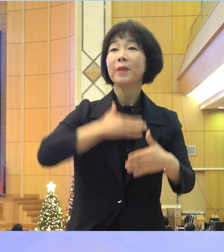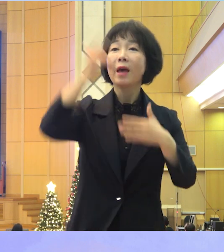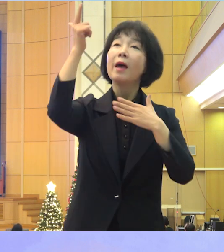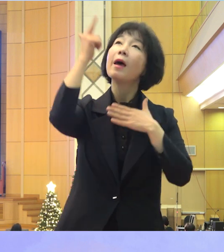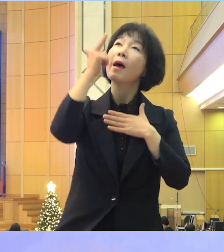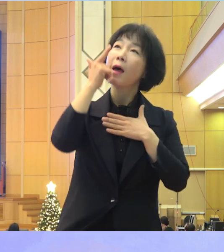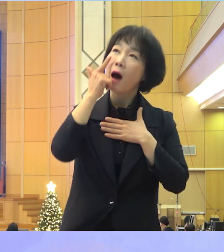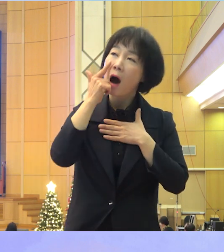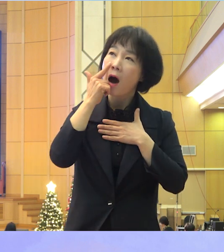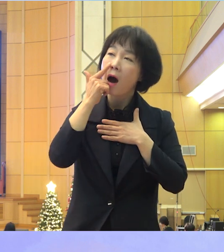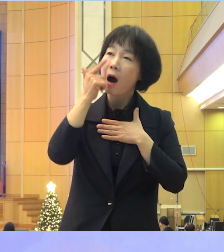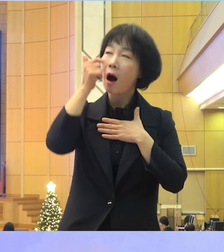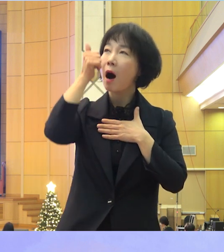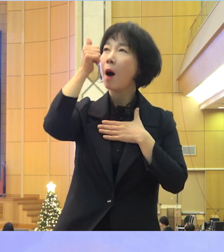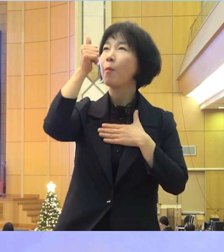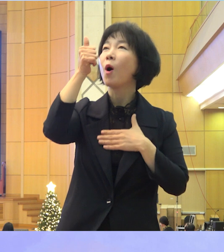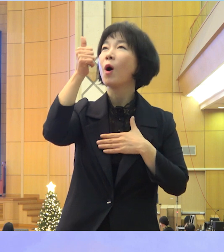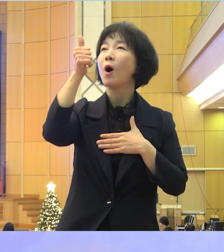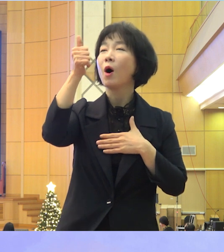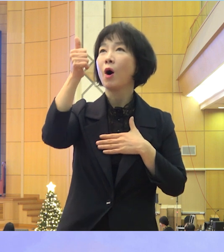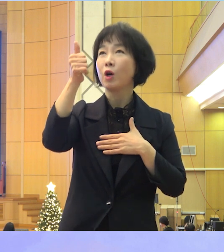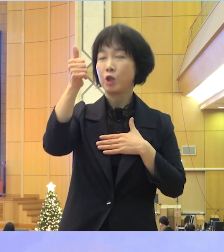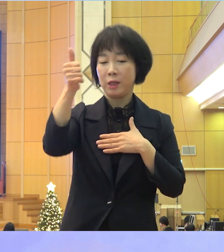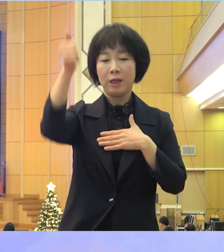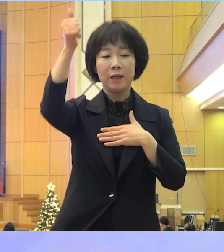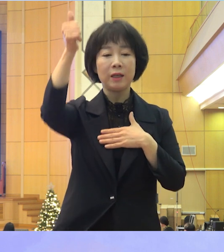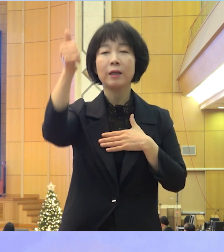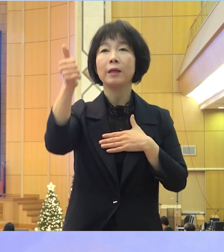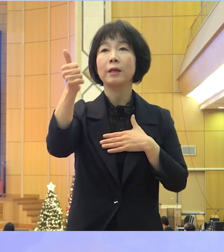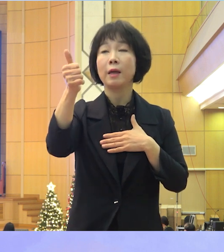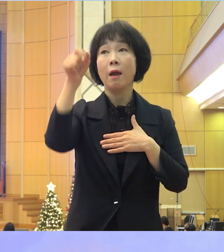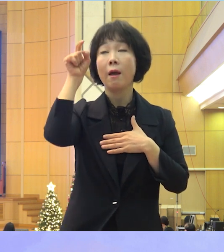새소리 내